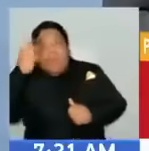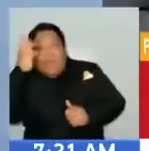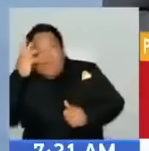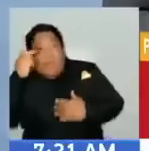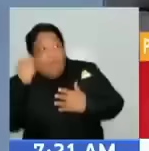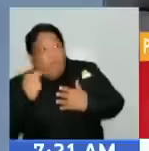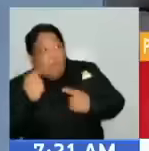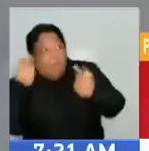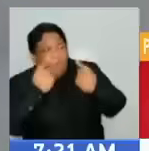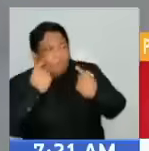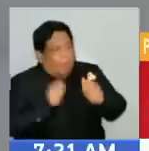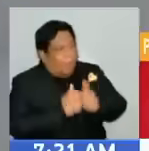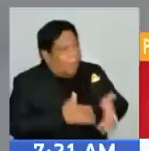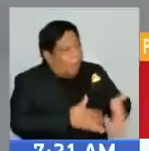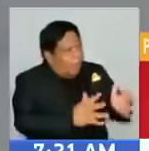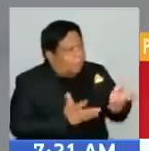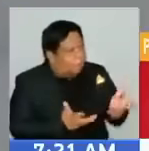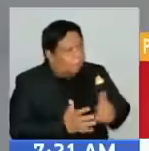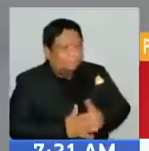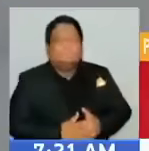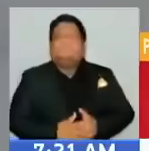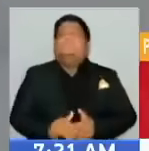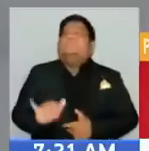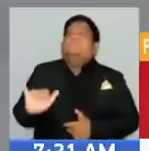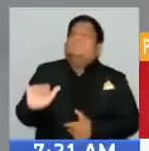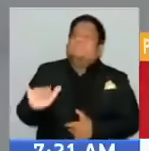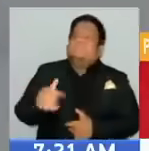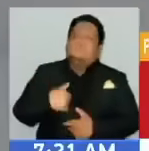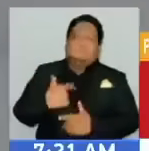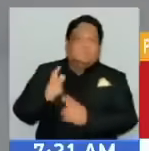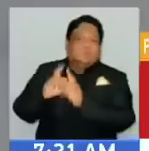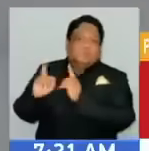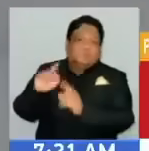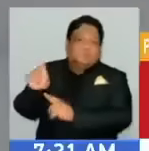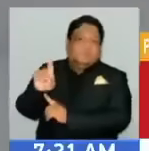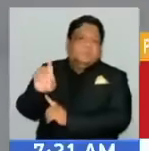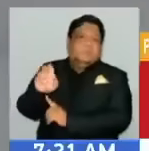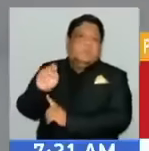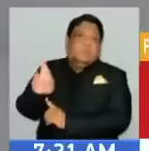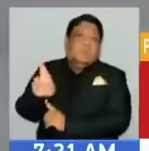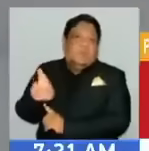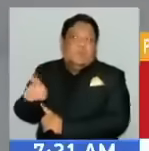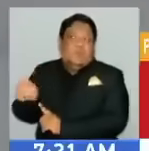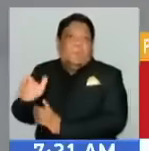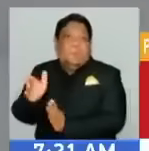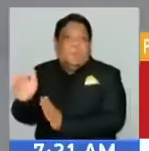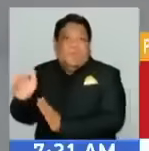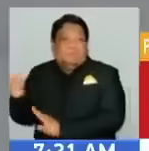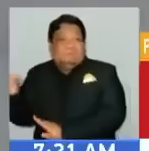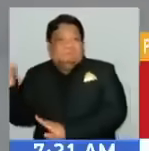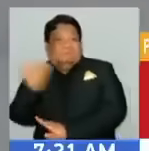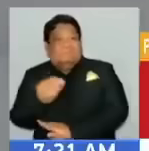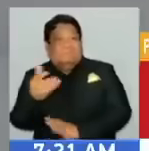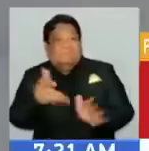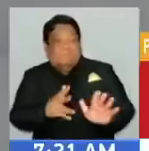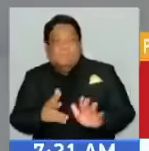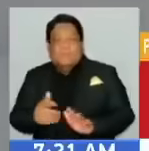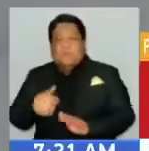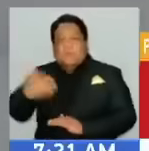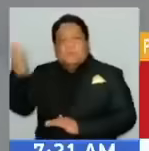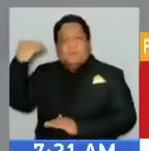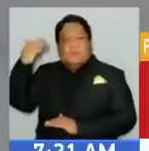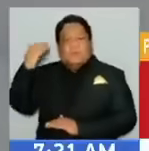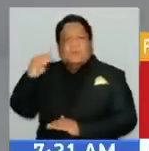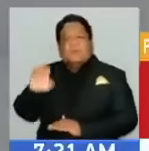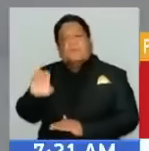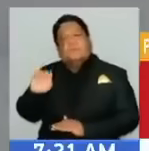Kinausap ko na nga ang DNR dyan nung pagbibigay pa lang sila. Kinausap ko si former EMB Director Conado.